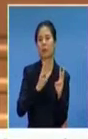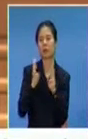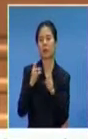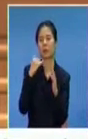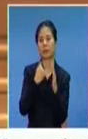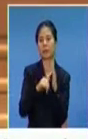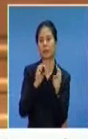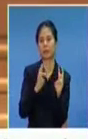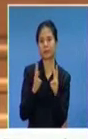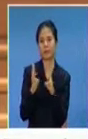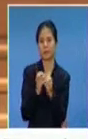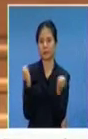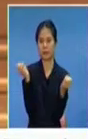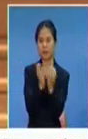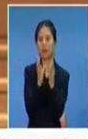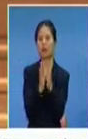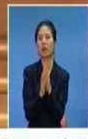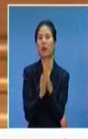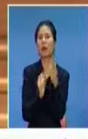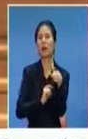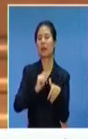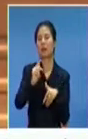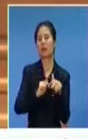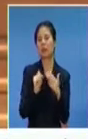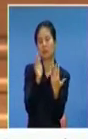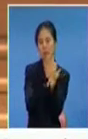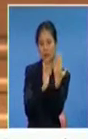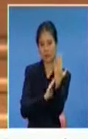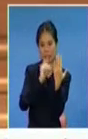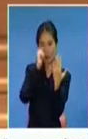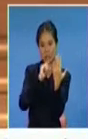มันผิดเพี้ยนจนบ้านเมืองแทบจะแตกเป็นเสี่ยง